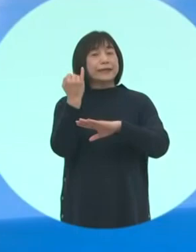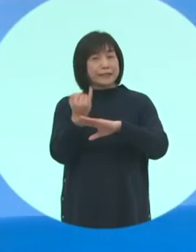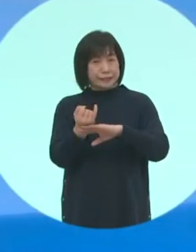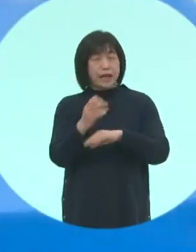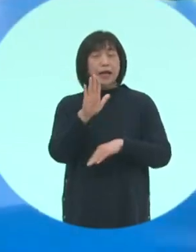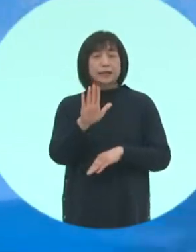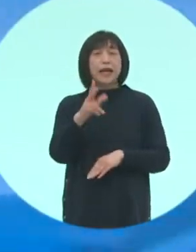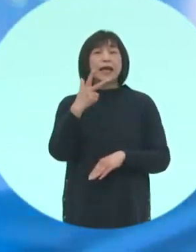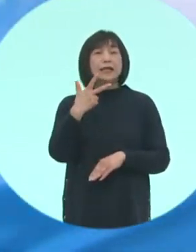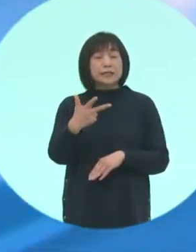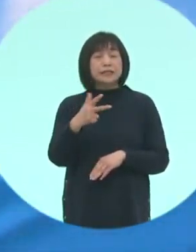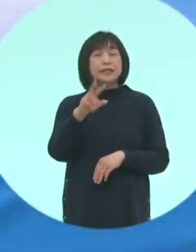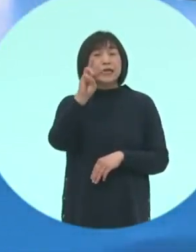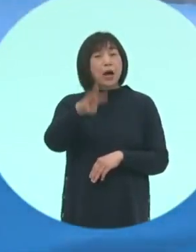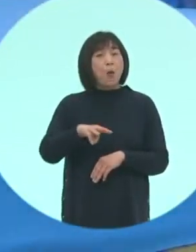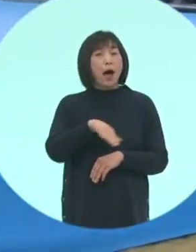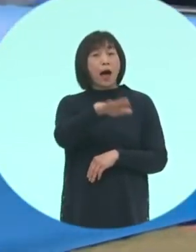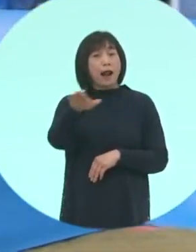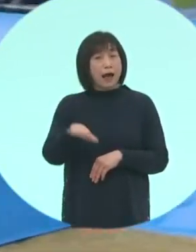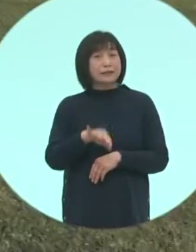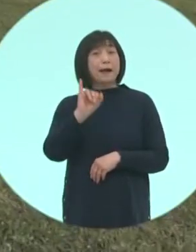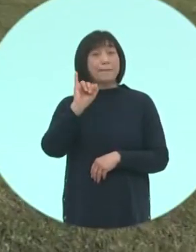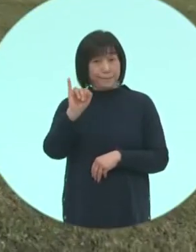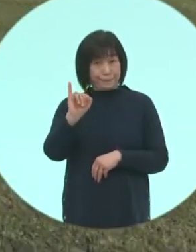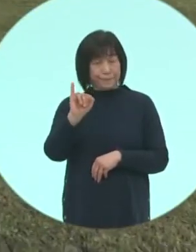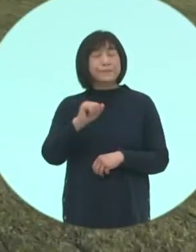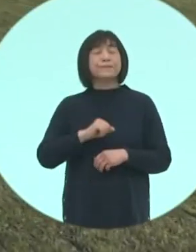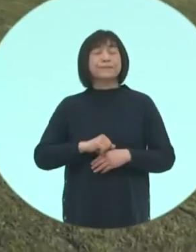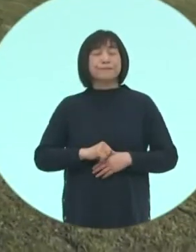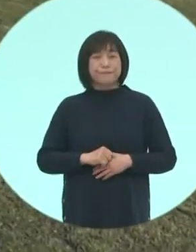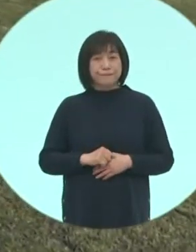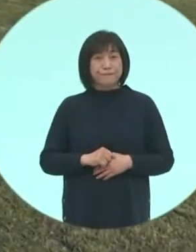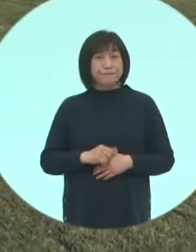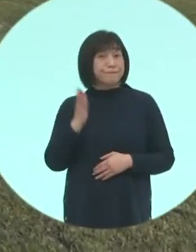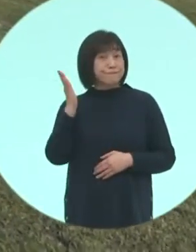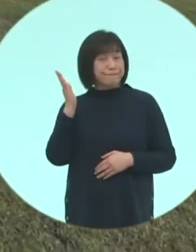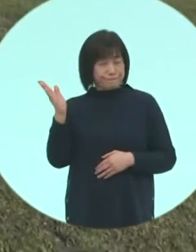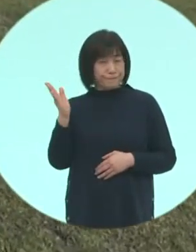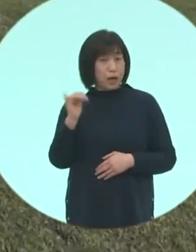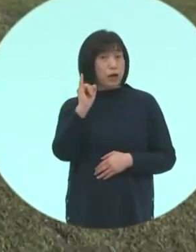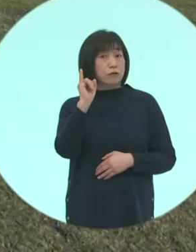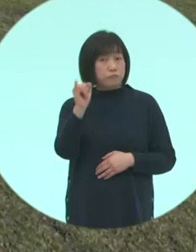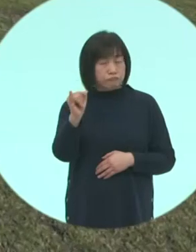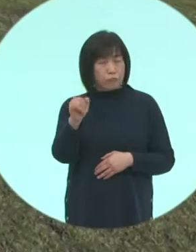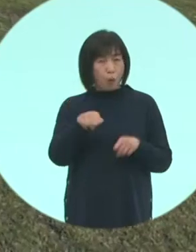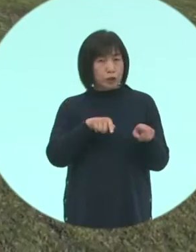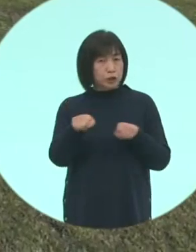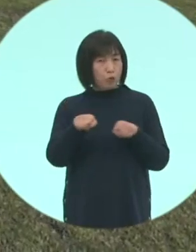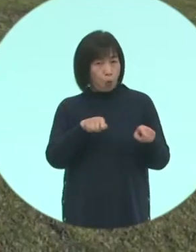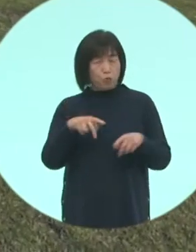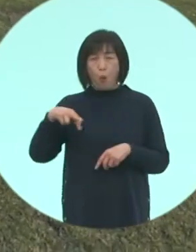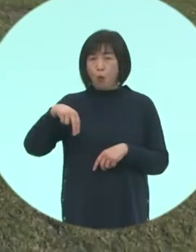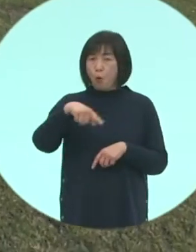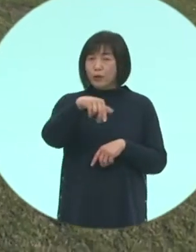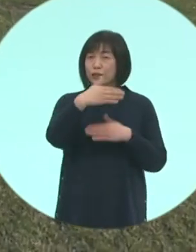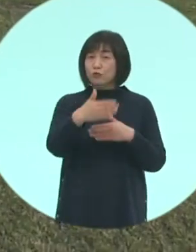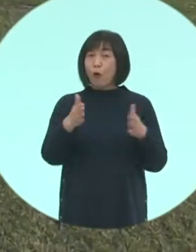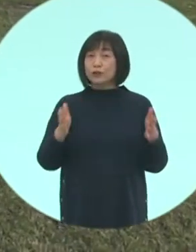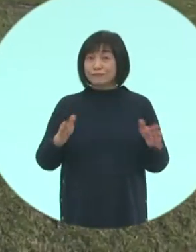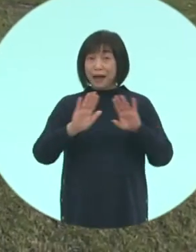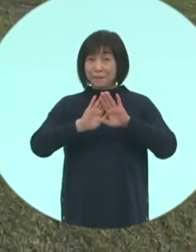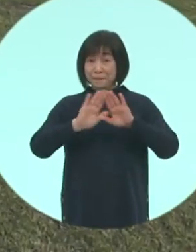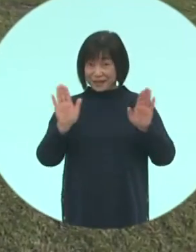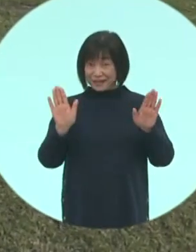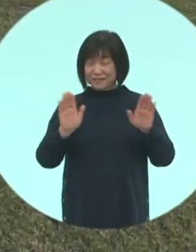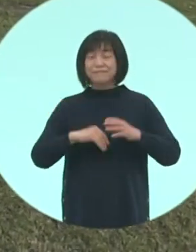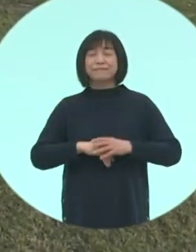河原郁恵さんです。 こちらでは勅使河原郁恵さんによるウォーキング教室が開催される